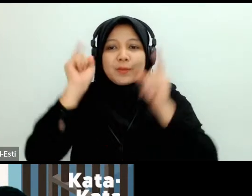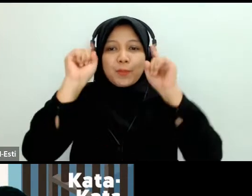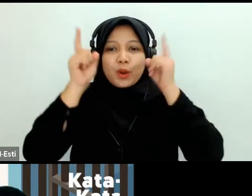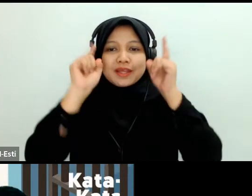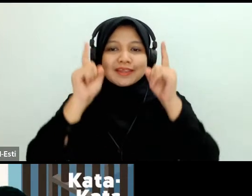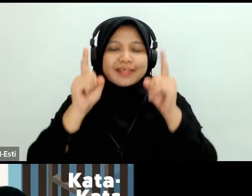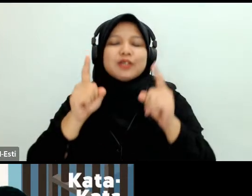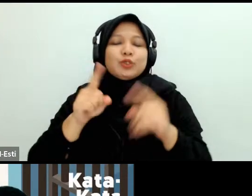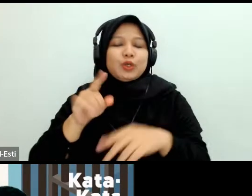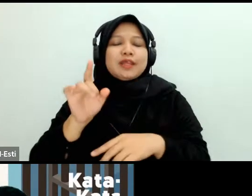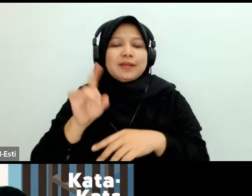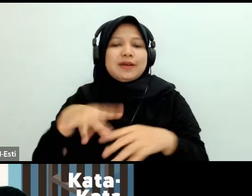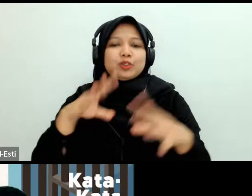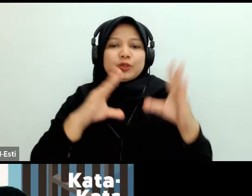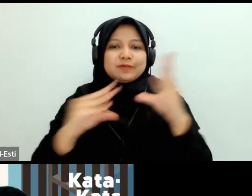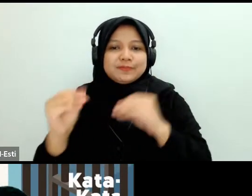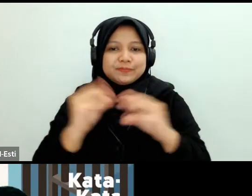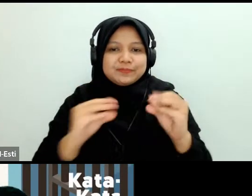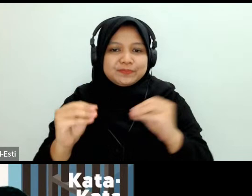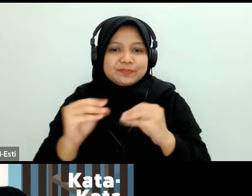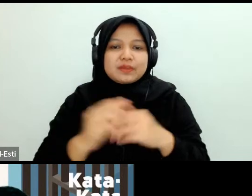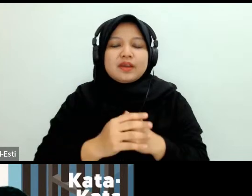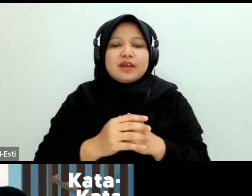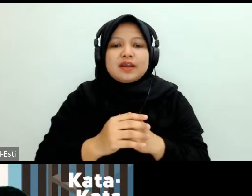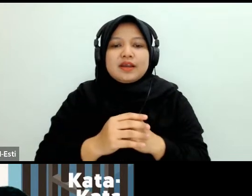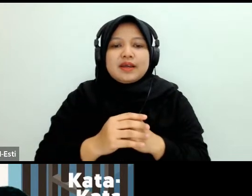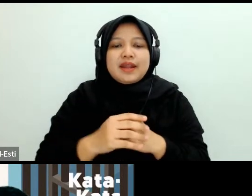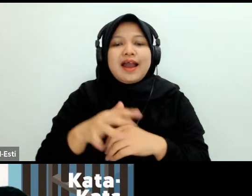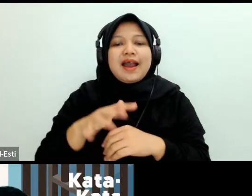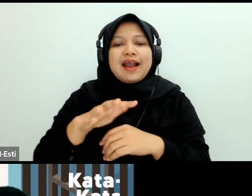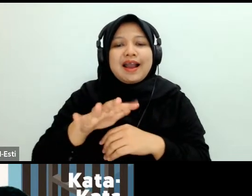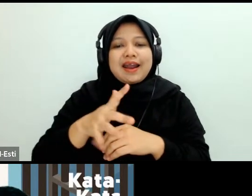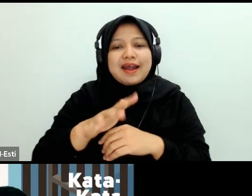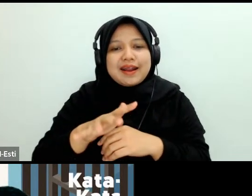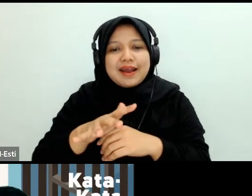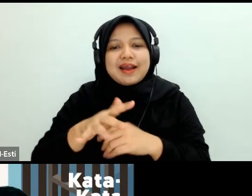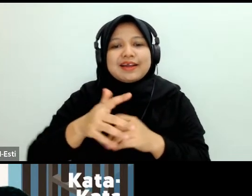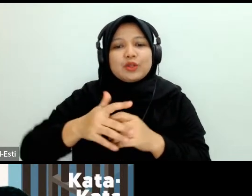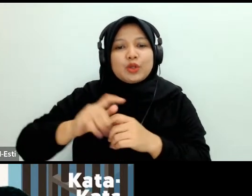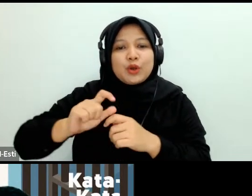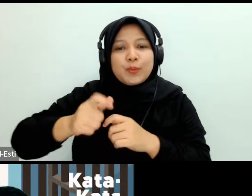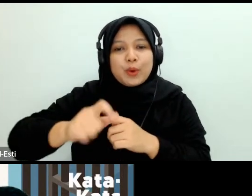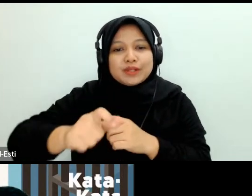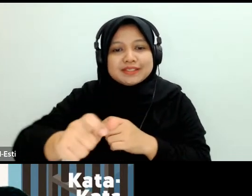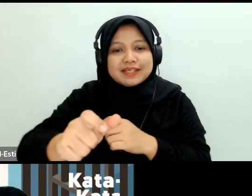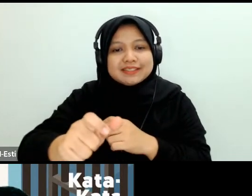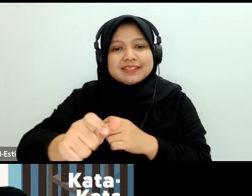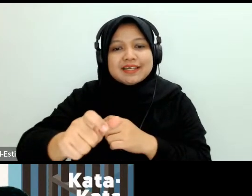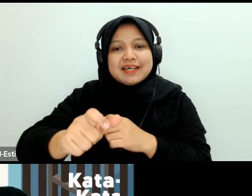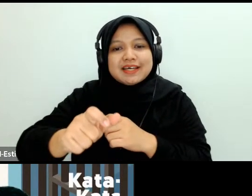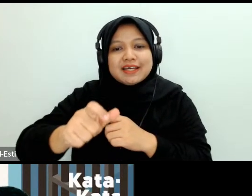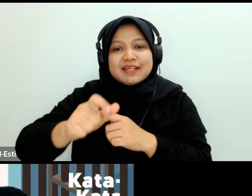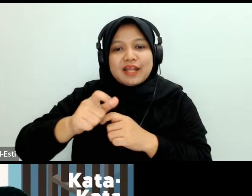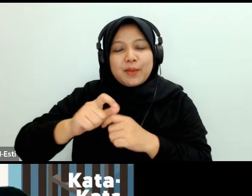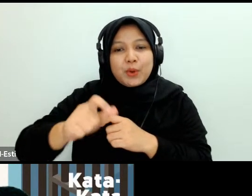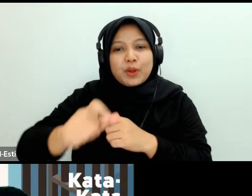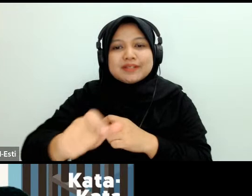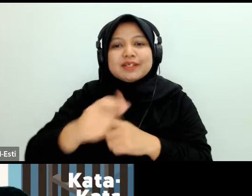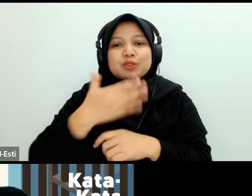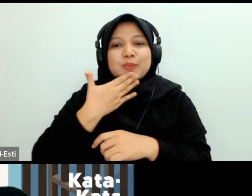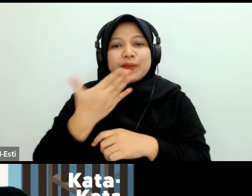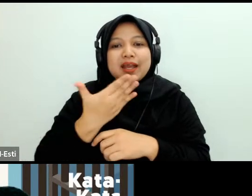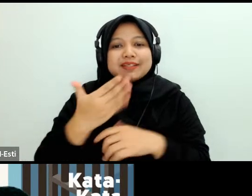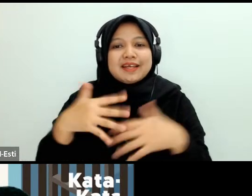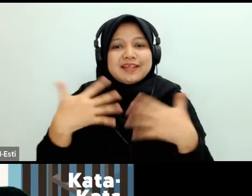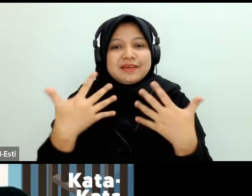kadang-kadang bedalem dalam dalam prosesnya yang terjadi adalah pertukaran gitu Oke